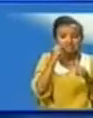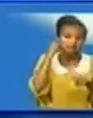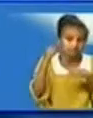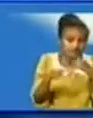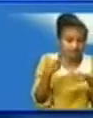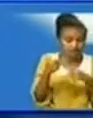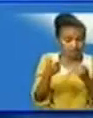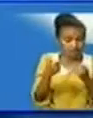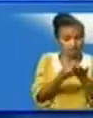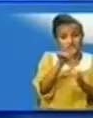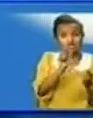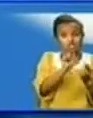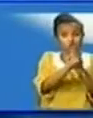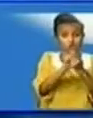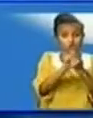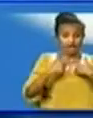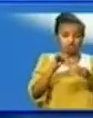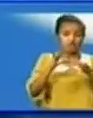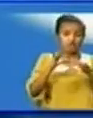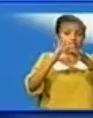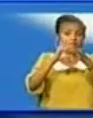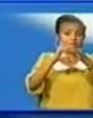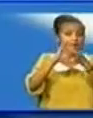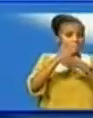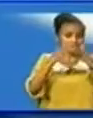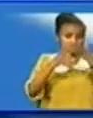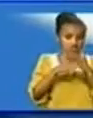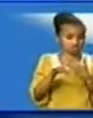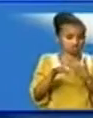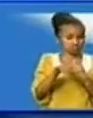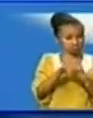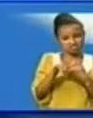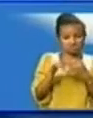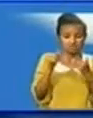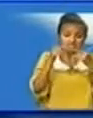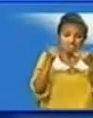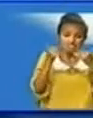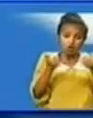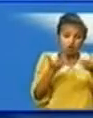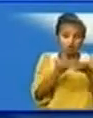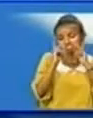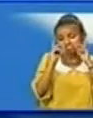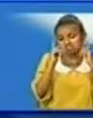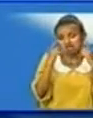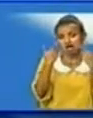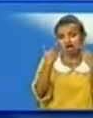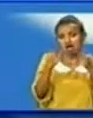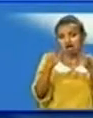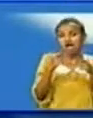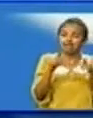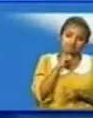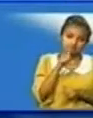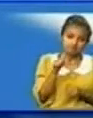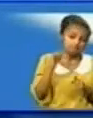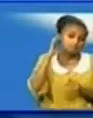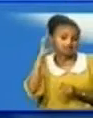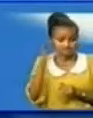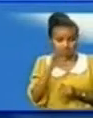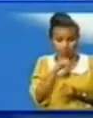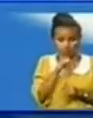ብሎ ማለት ነው የምልክት ቋንቋ ስልጠና ለመስጠት ወይንም በቃ ሻይ ቡና ለማለት ቤታቸው እየሄድኩኝ እንደዚህ